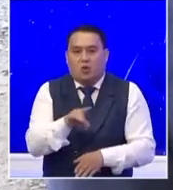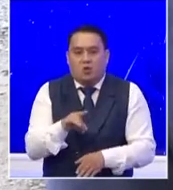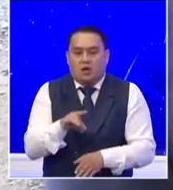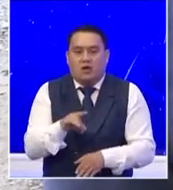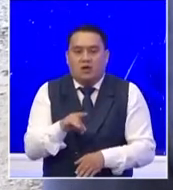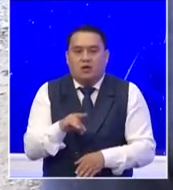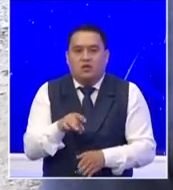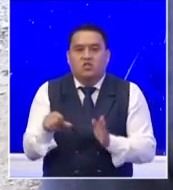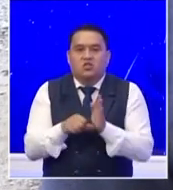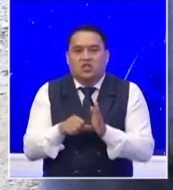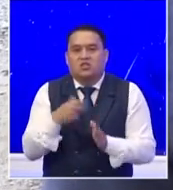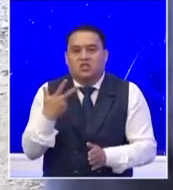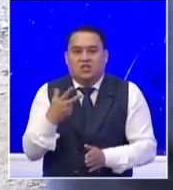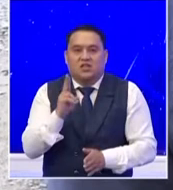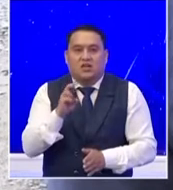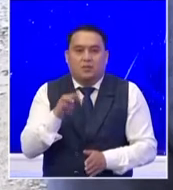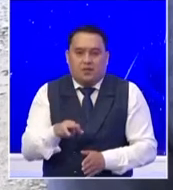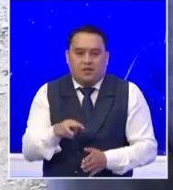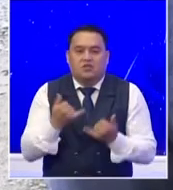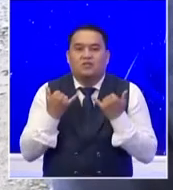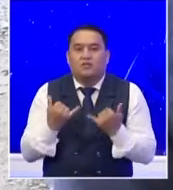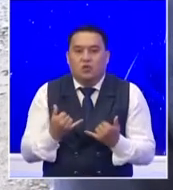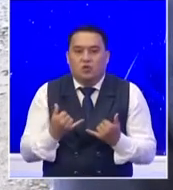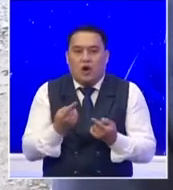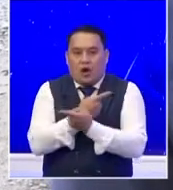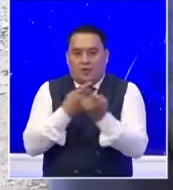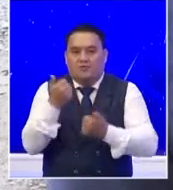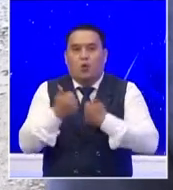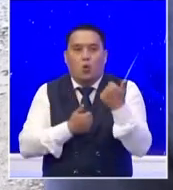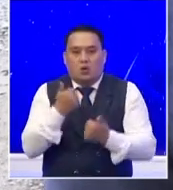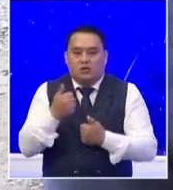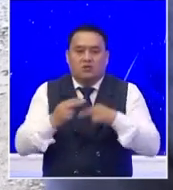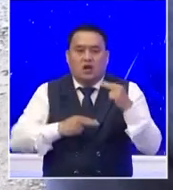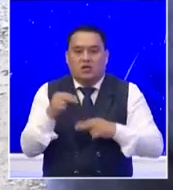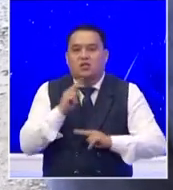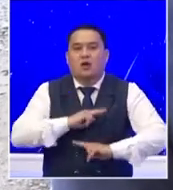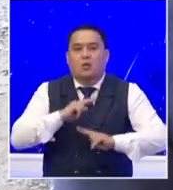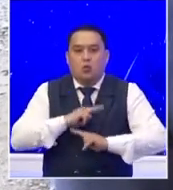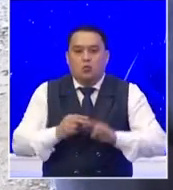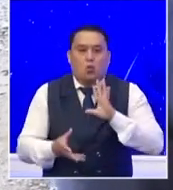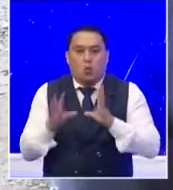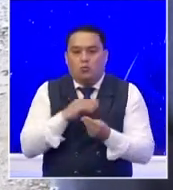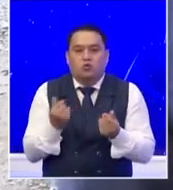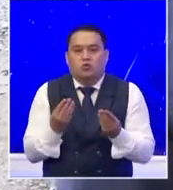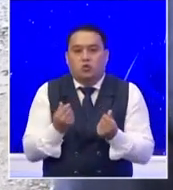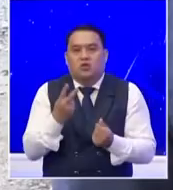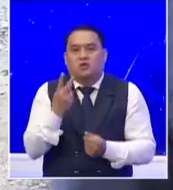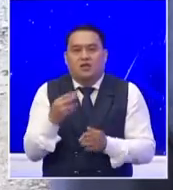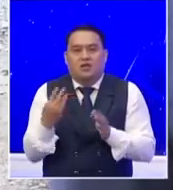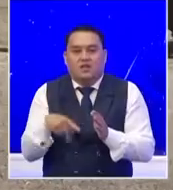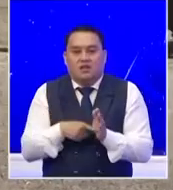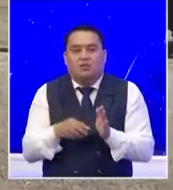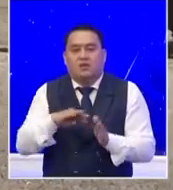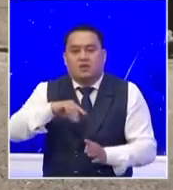Общая протяженность 6,3 километров. На сегодняшний день объявлен конкурс на строительно-монтаж завод. Общая сумма составляет 2,9 миллиарда